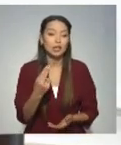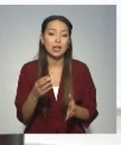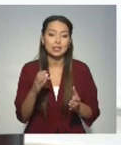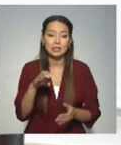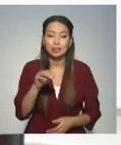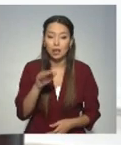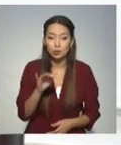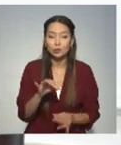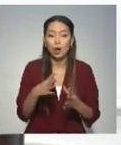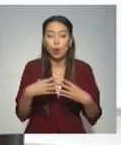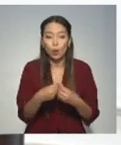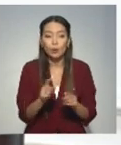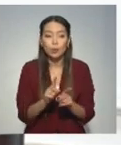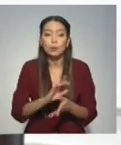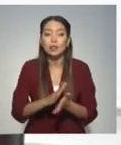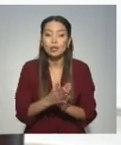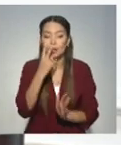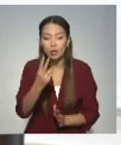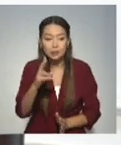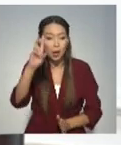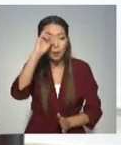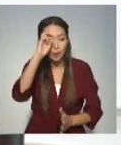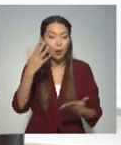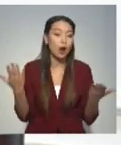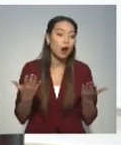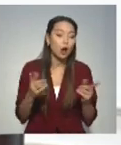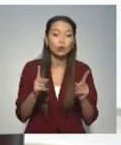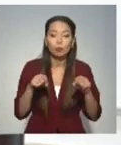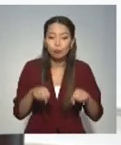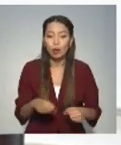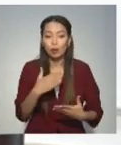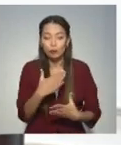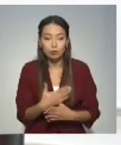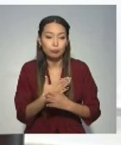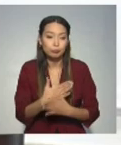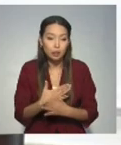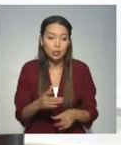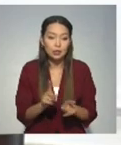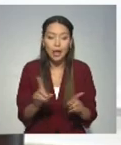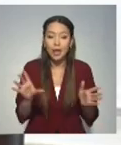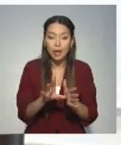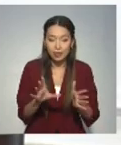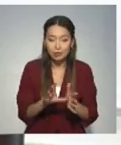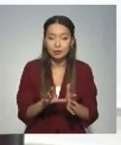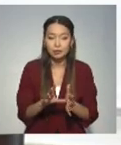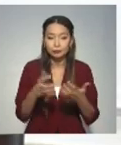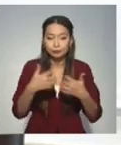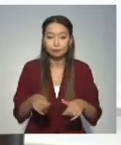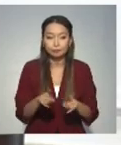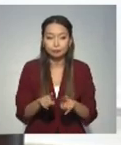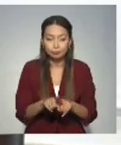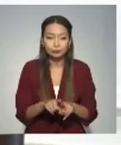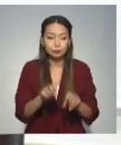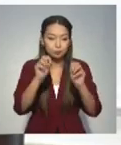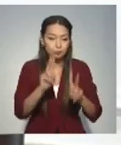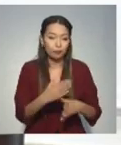отбасылық әл-ауқат дәрежесіне қарап, мемлекеттік қолдаудың қандай түрін алуға құқылы екендігін жеткізіп отыратын электрондық жаршы құралы ретінде қызмет